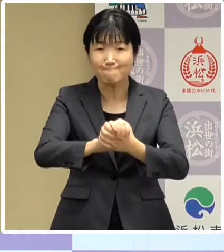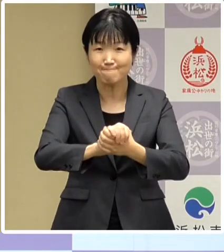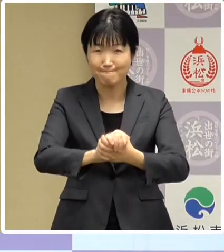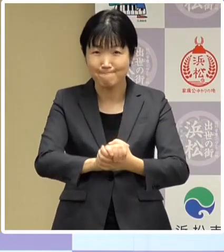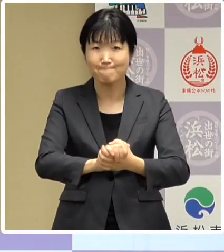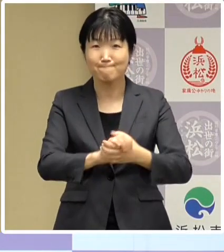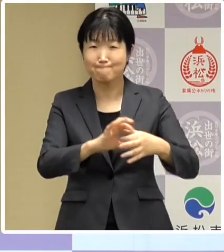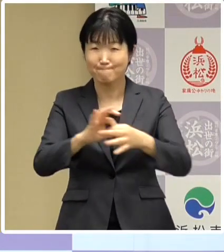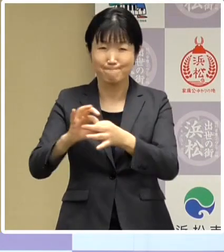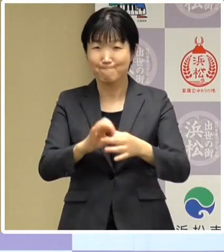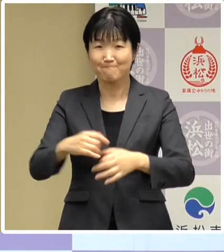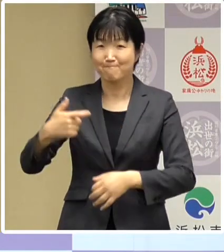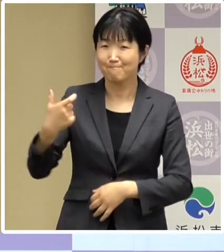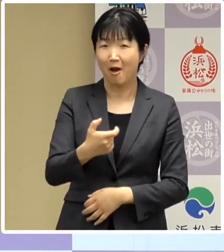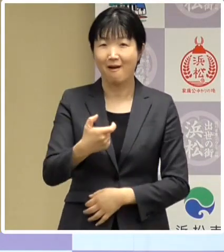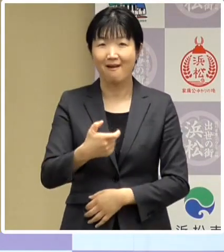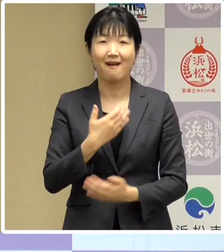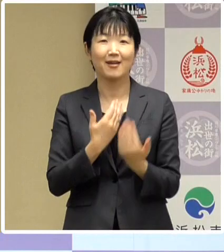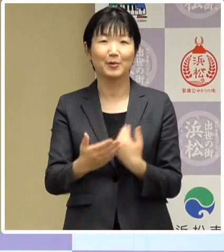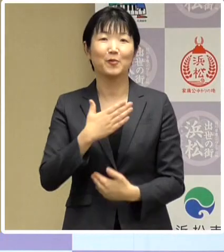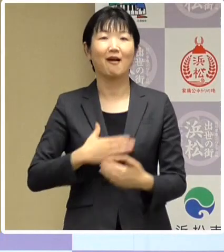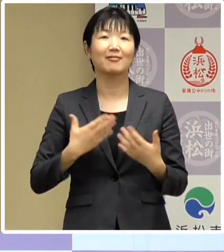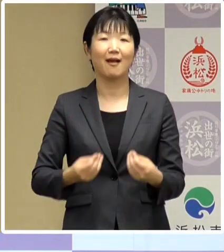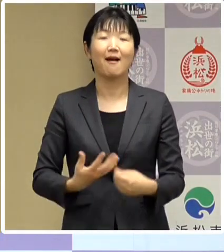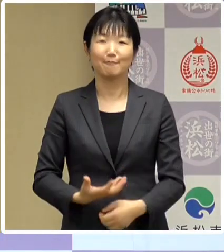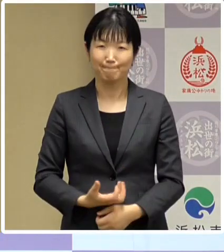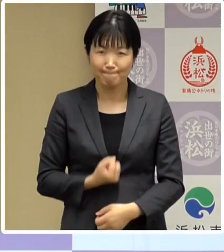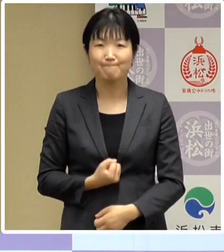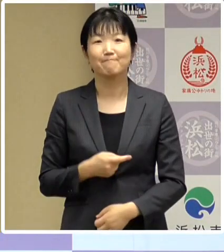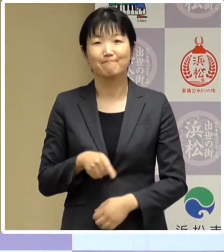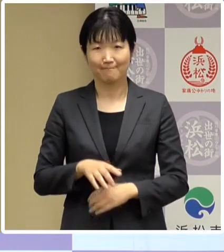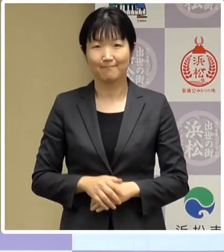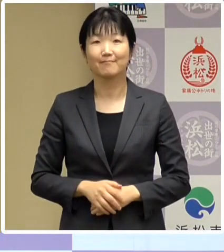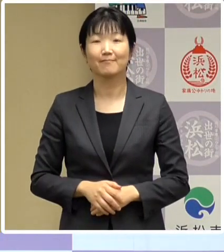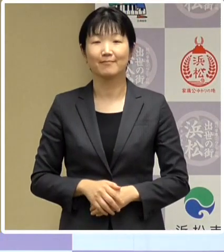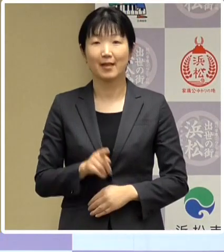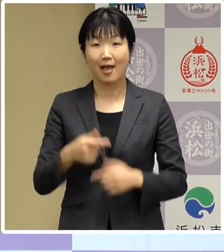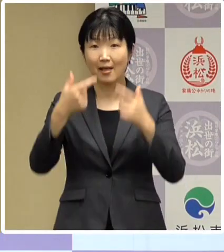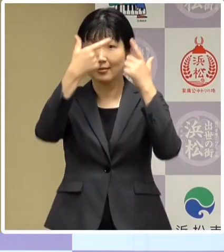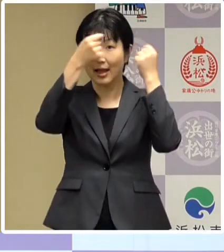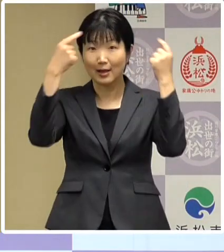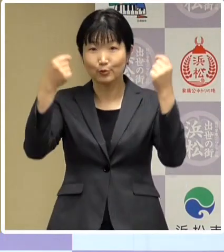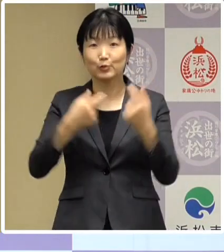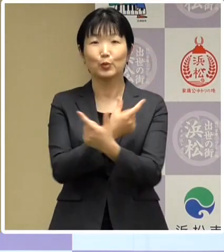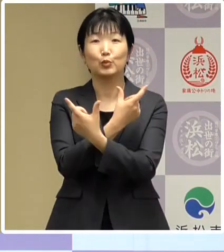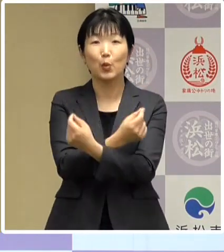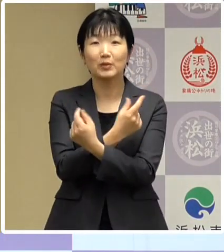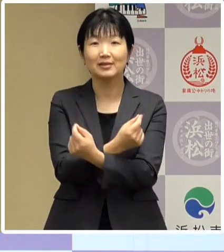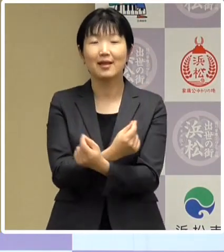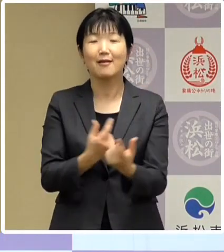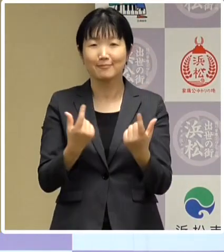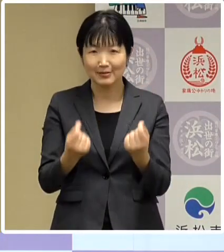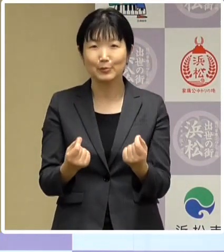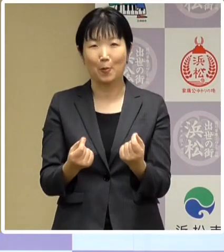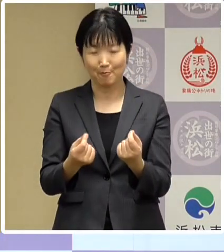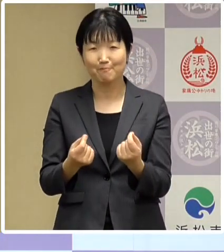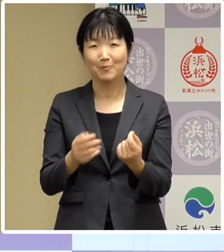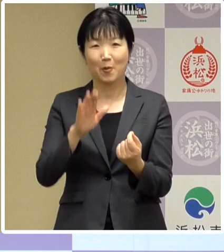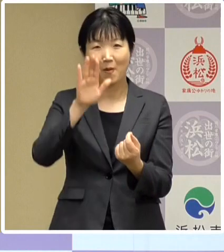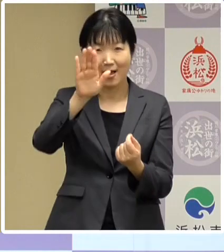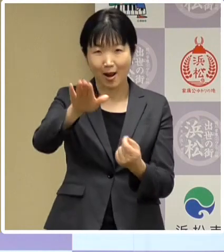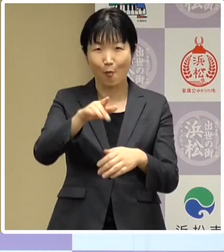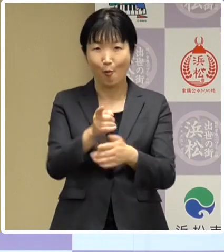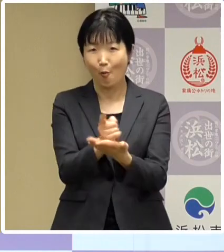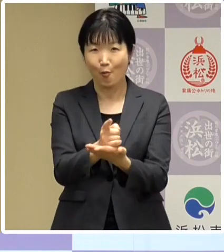であるということを確信をいたしましたので、まあ、今後はもう大学同士ですね、まあ、しっかり結論を導き出すようにです